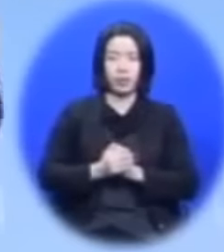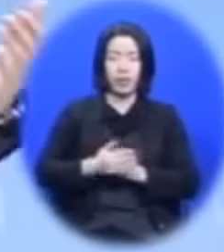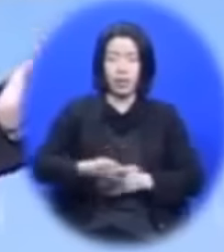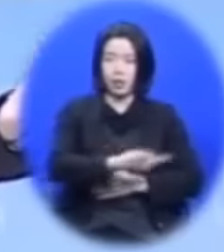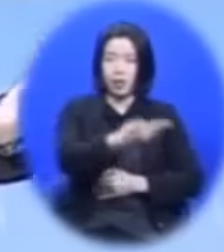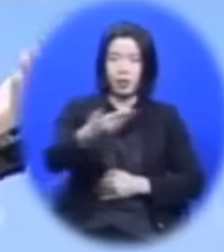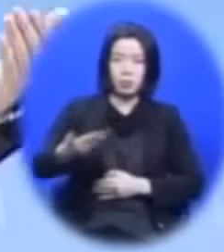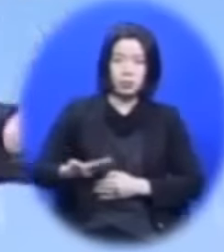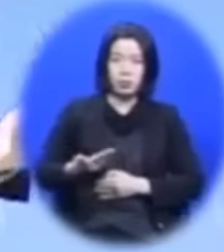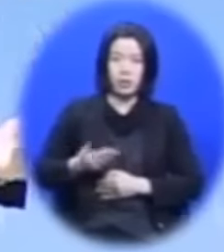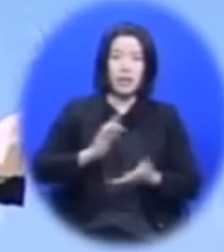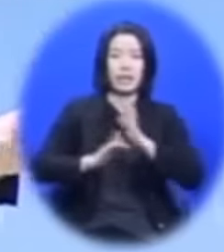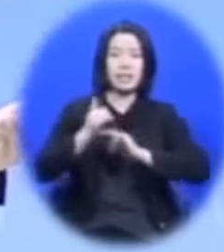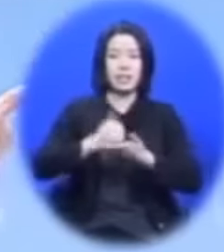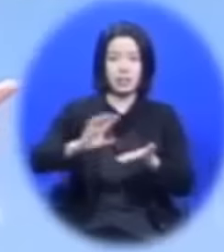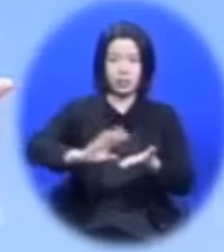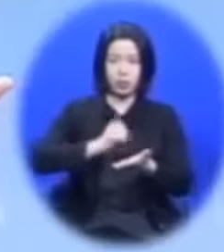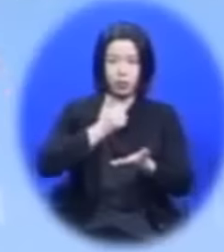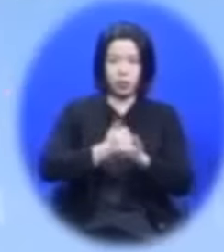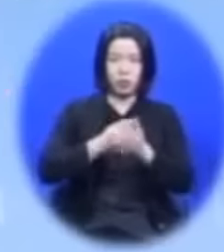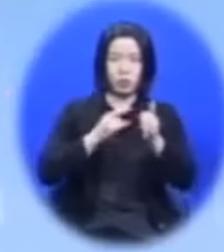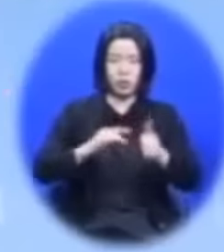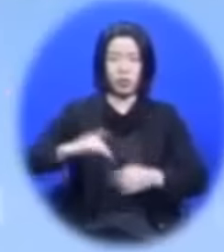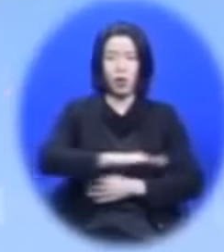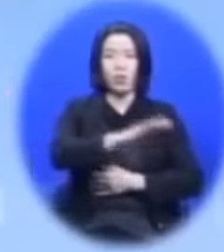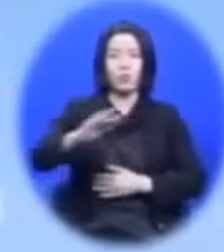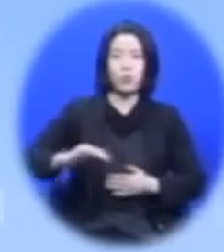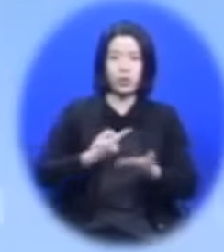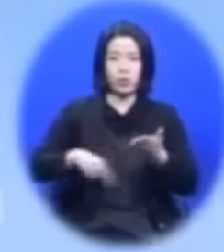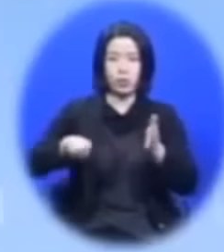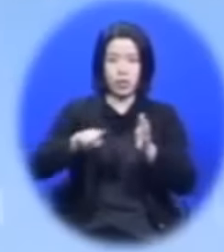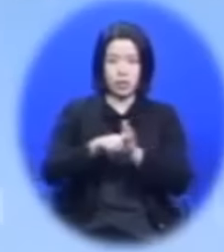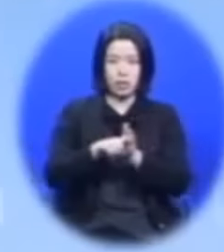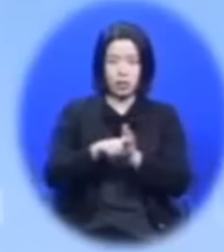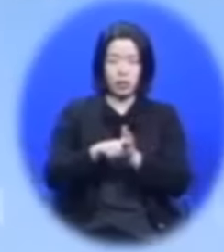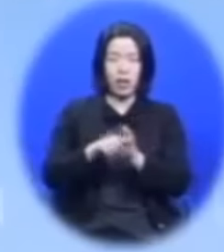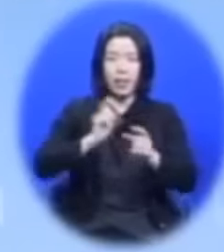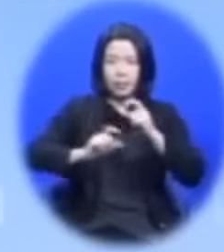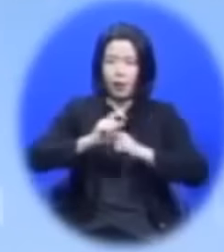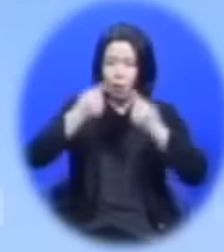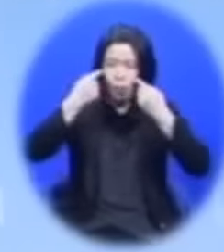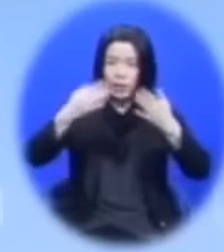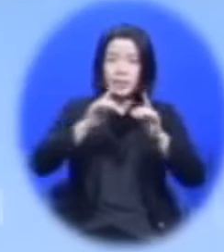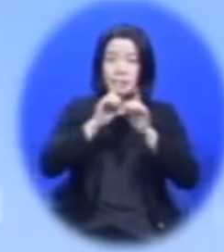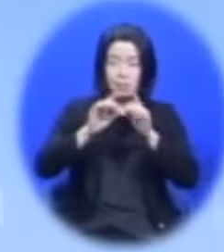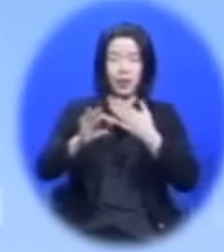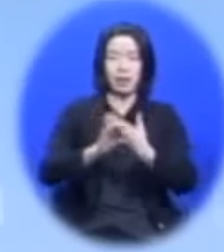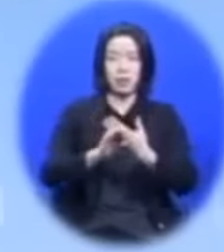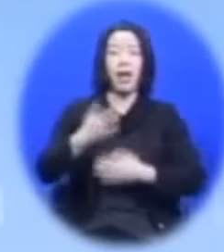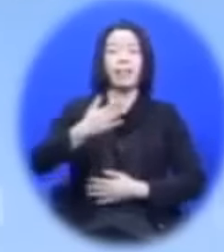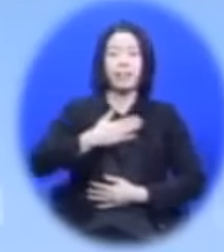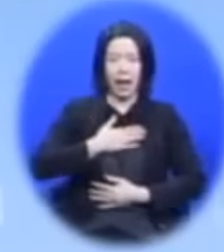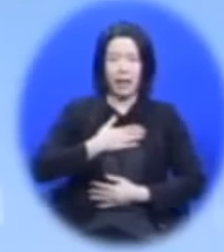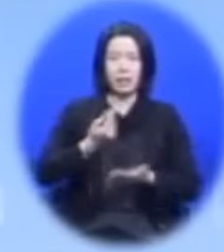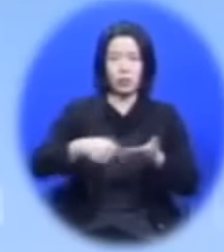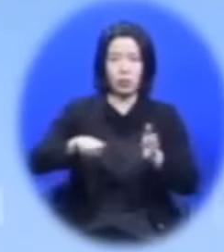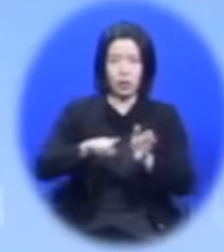여러분, 예수 그리스도께서 우리를 위하여, 더 정확하게 말하면 나를